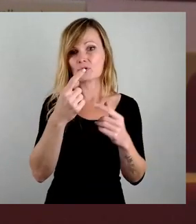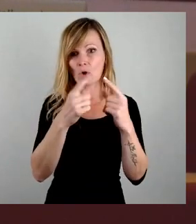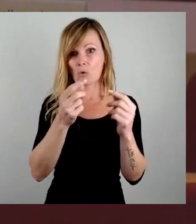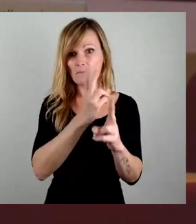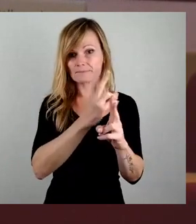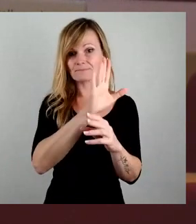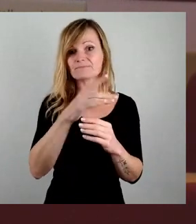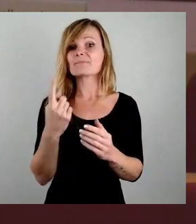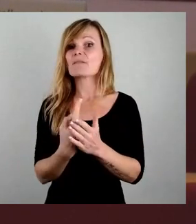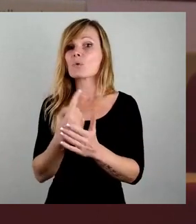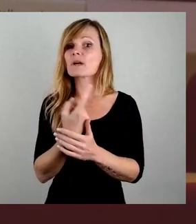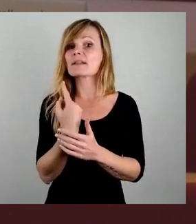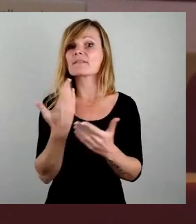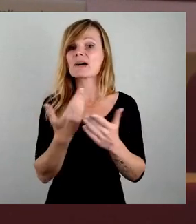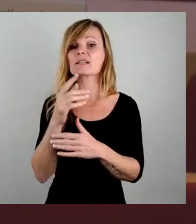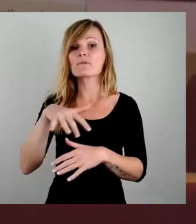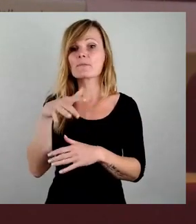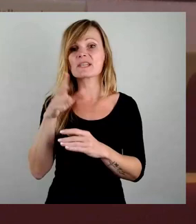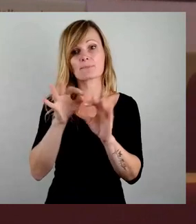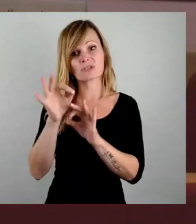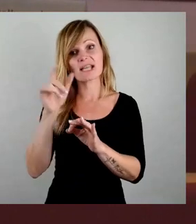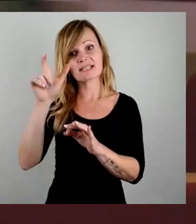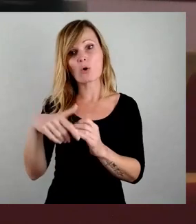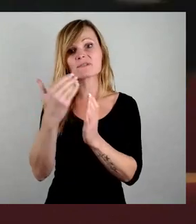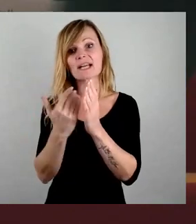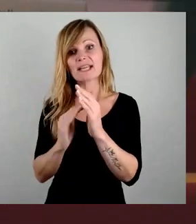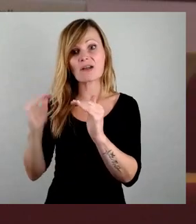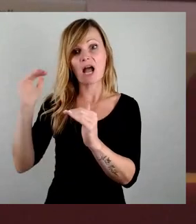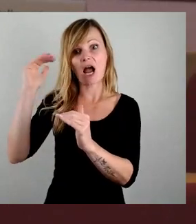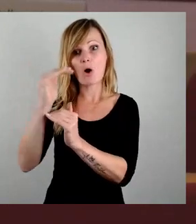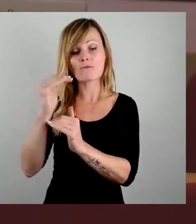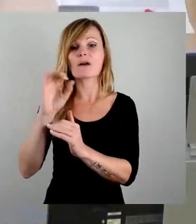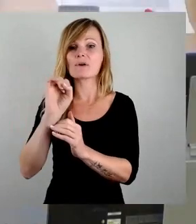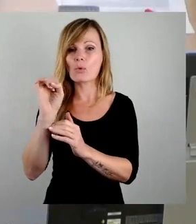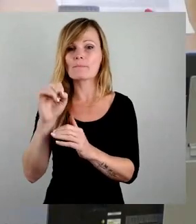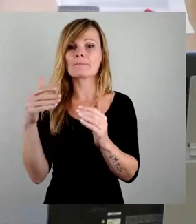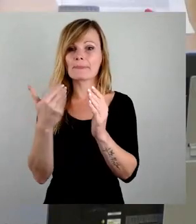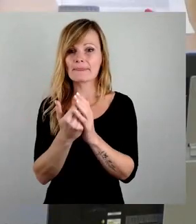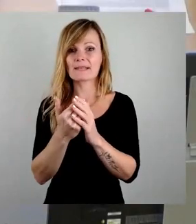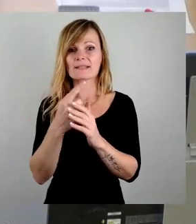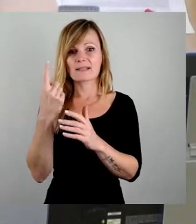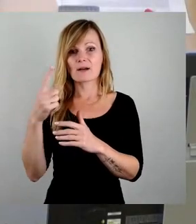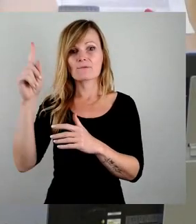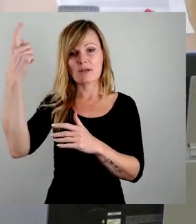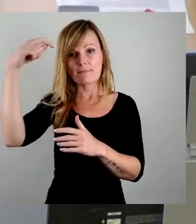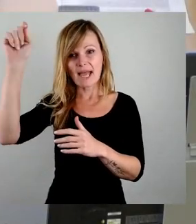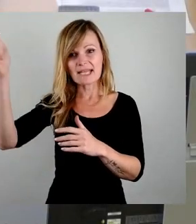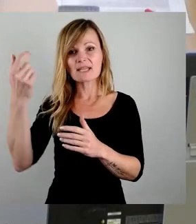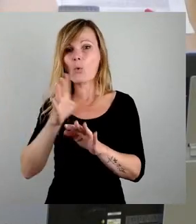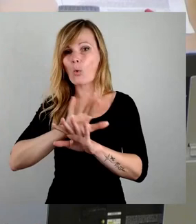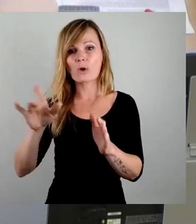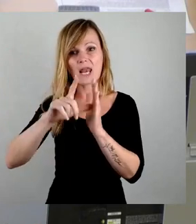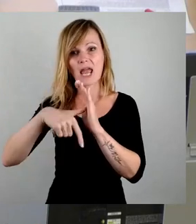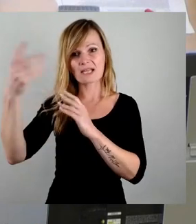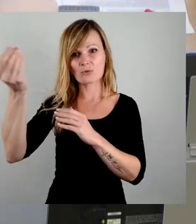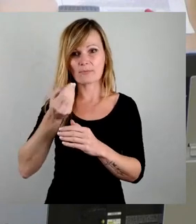wir wollen 15% auf den Tarif aufschlagen. Warum? Weil Sie das Delta aus Berlin kriegen, ohne Leistung.